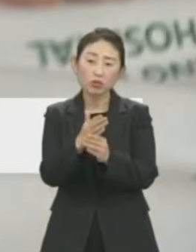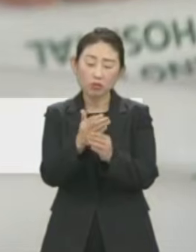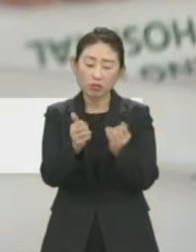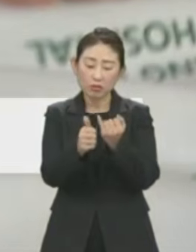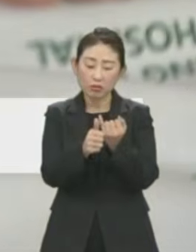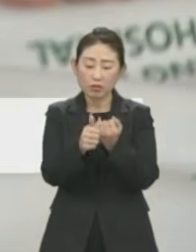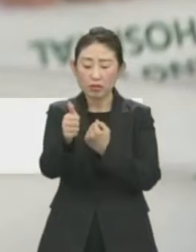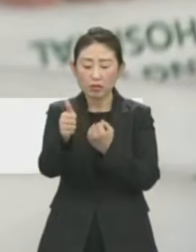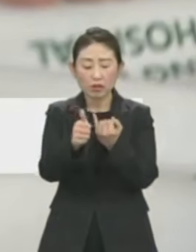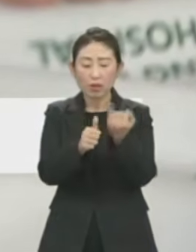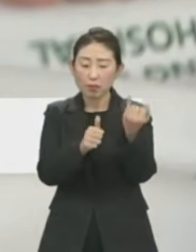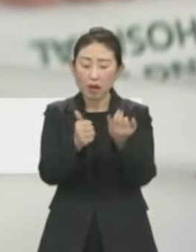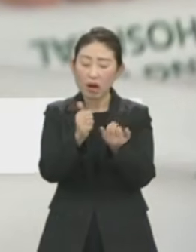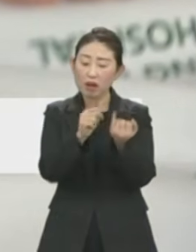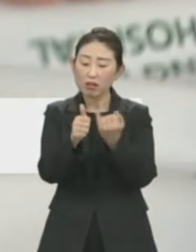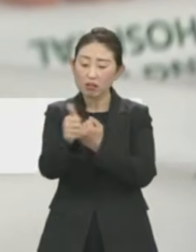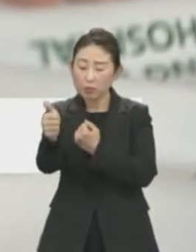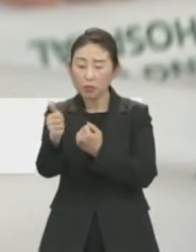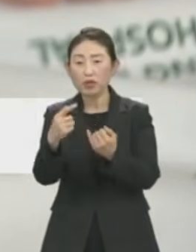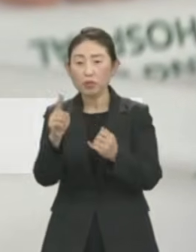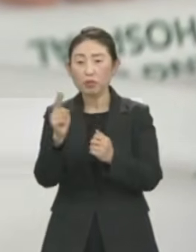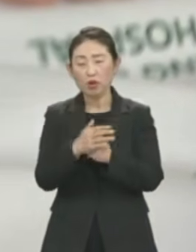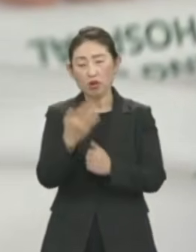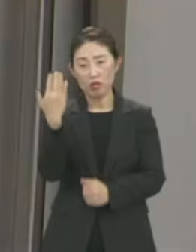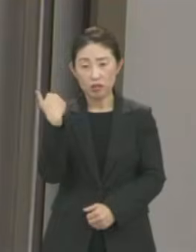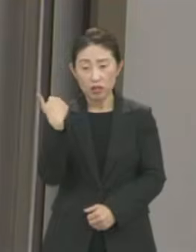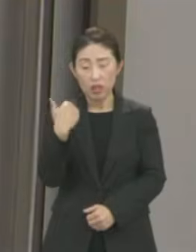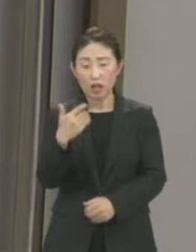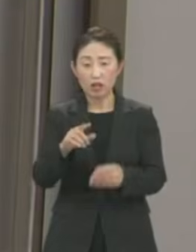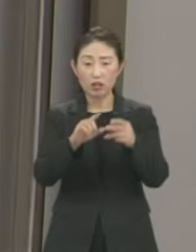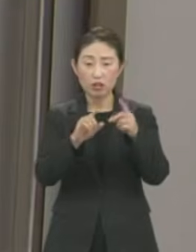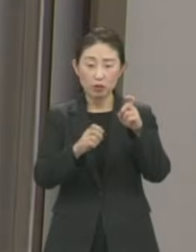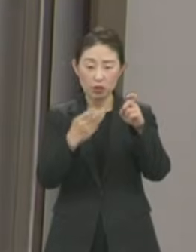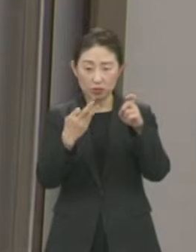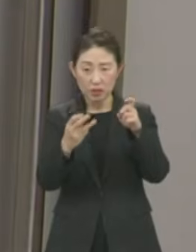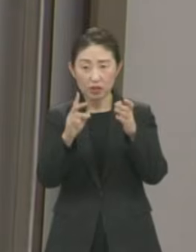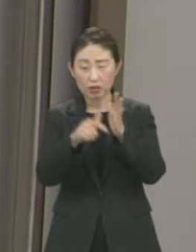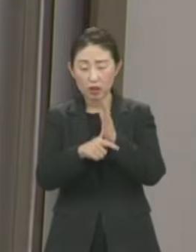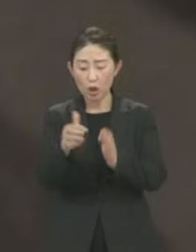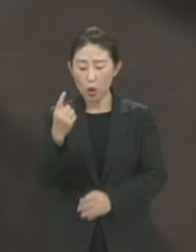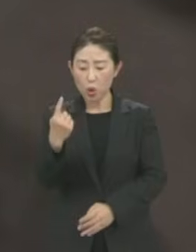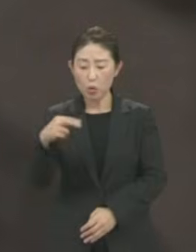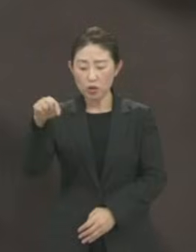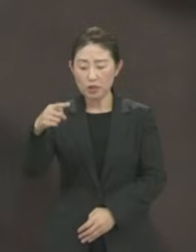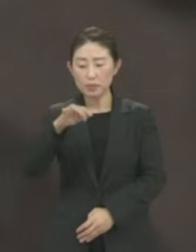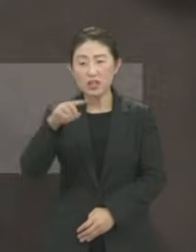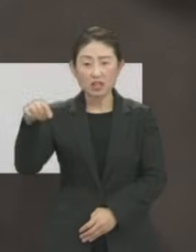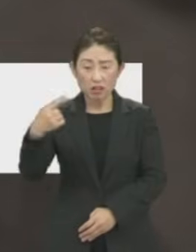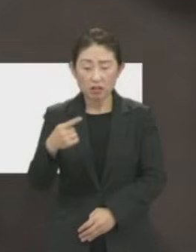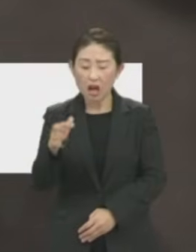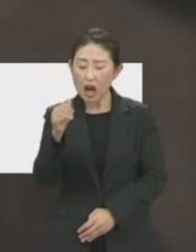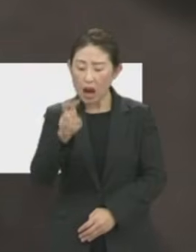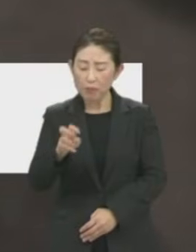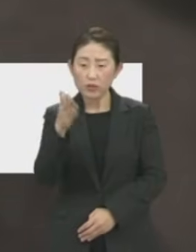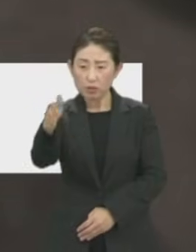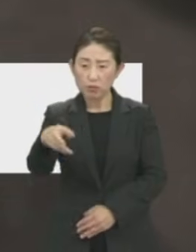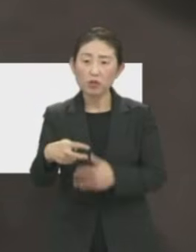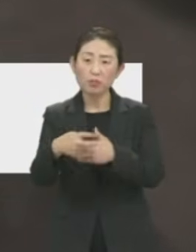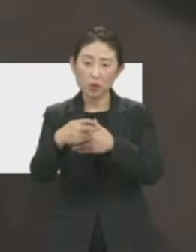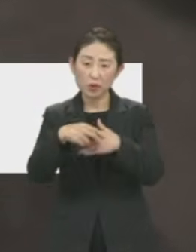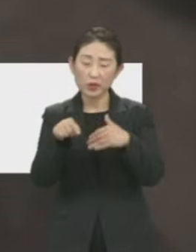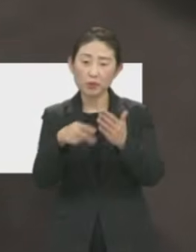남편 A씨는 지난 13일 호스피스 병동 입원을 선택했습니다. 저는 말로만 듣고